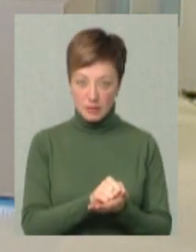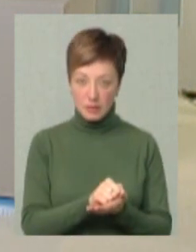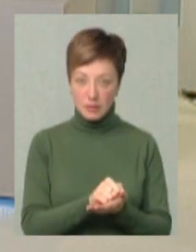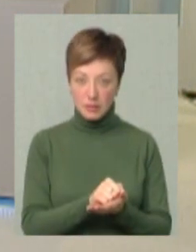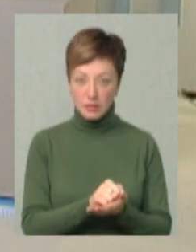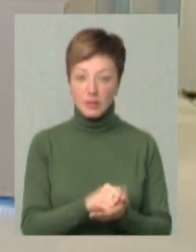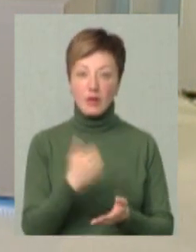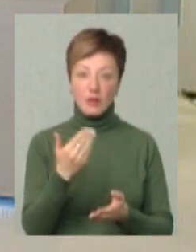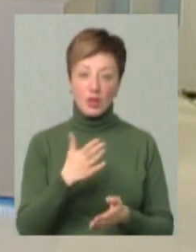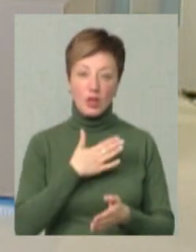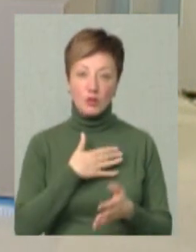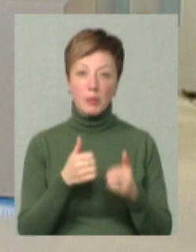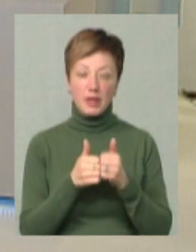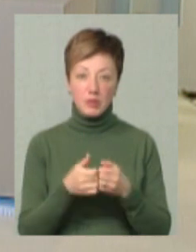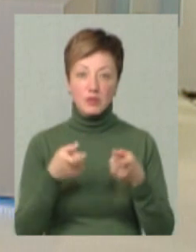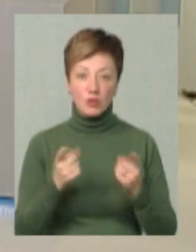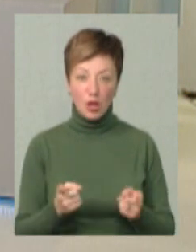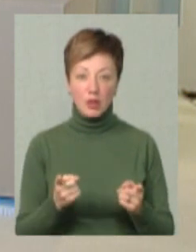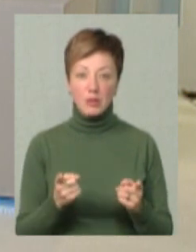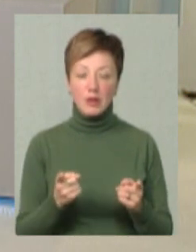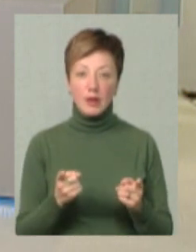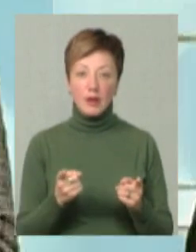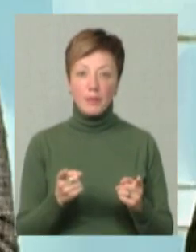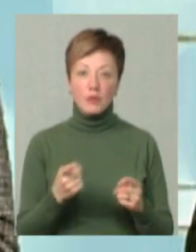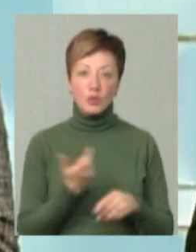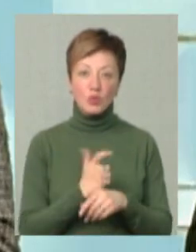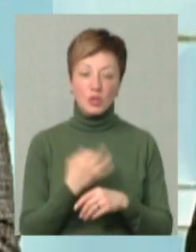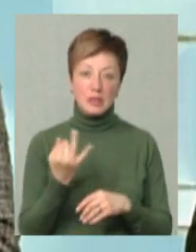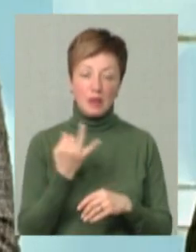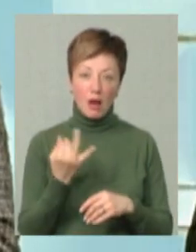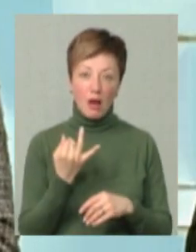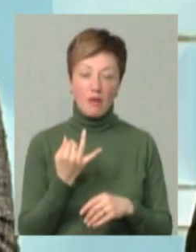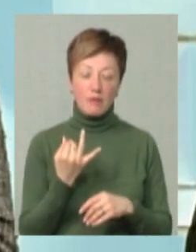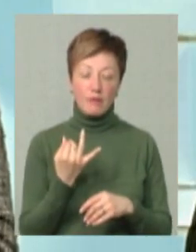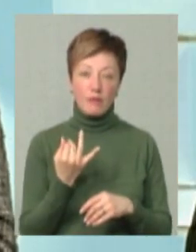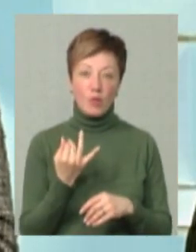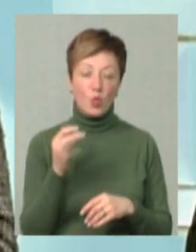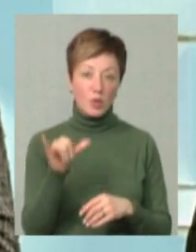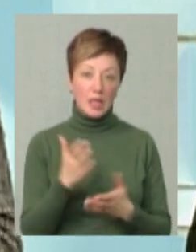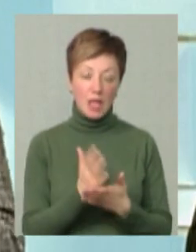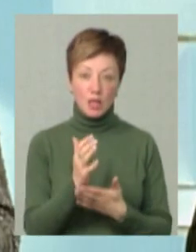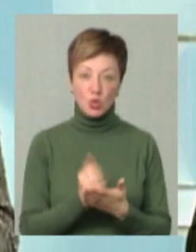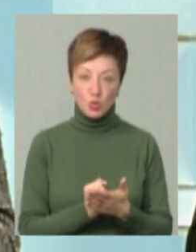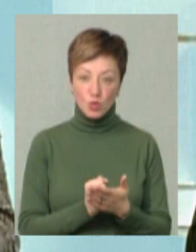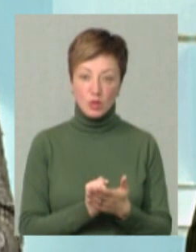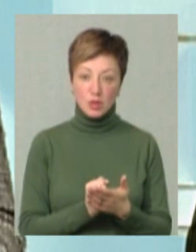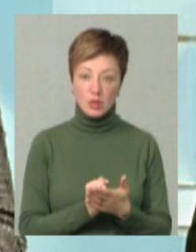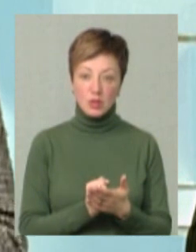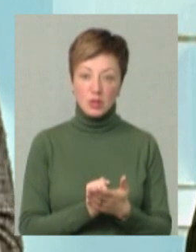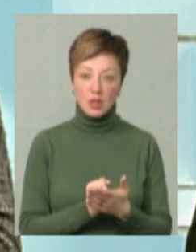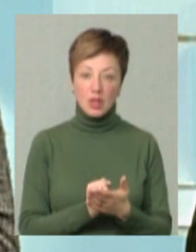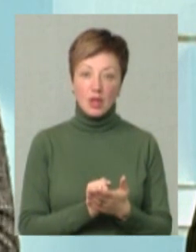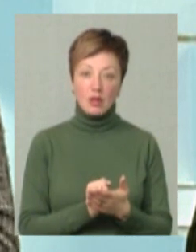і вони виступають нашими партнерами, звичайно, дуже цікаво, тому що з одного боку в них є ресурси, за рахунок якого вони